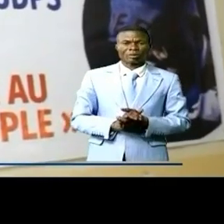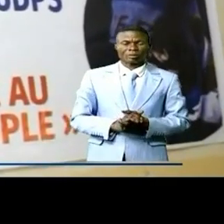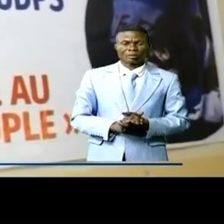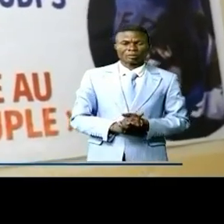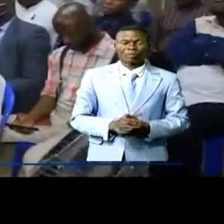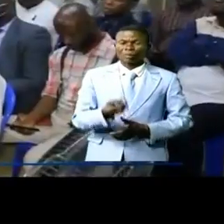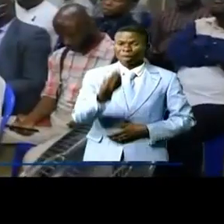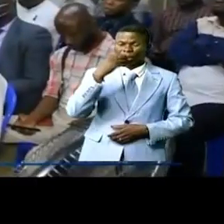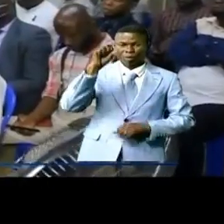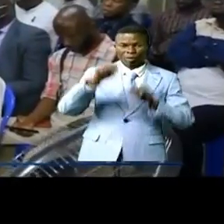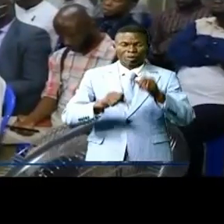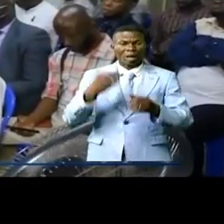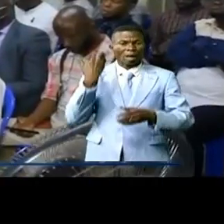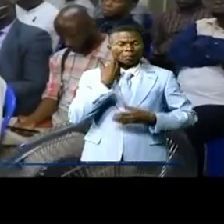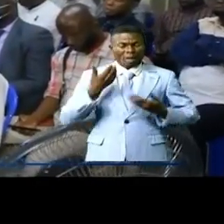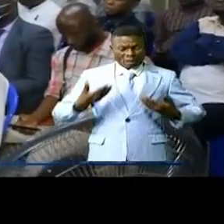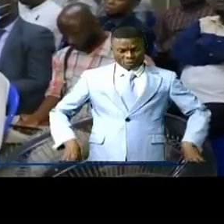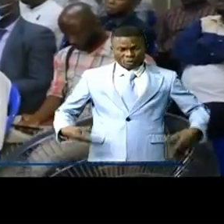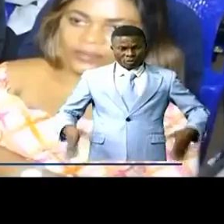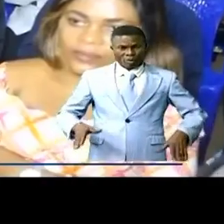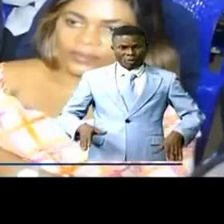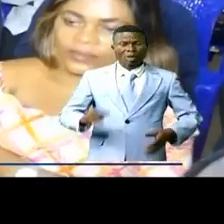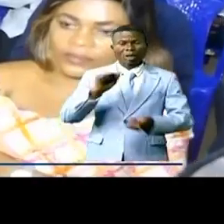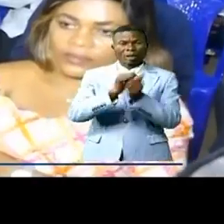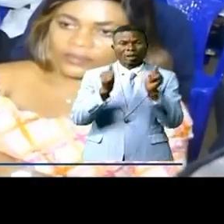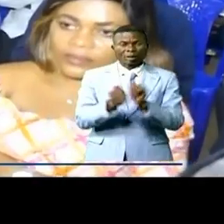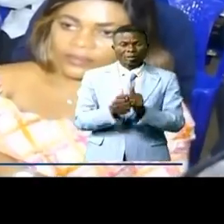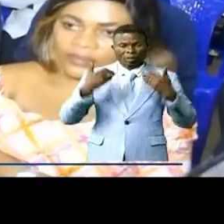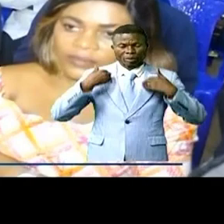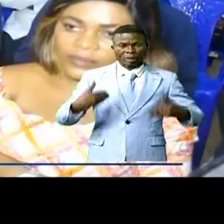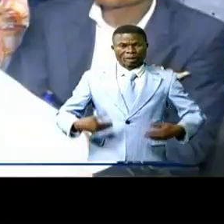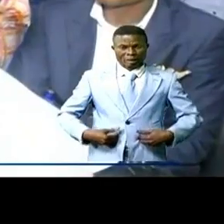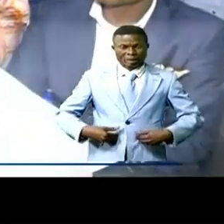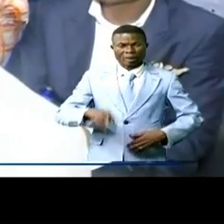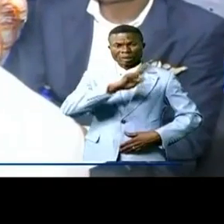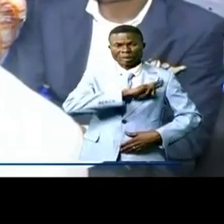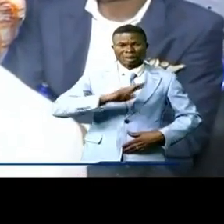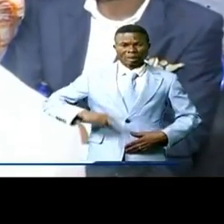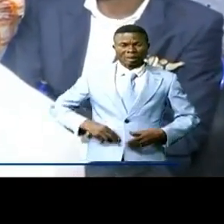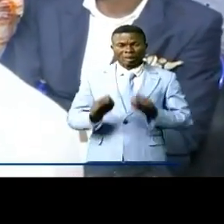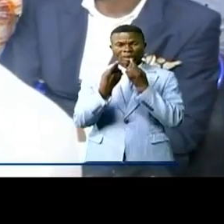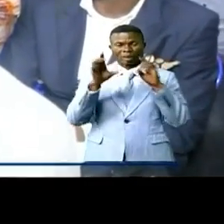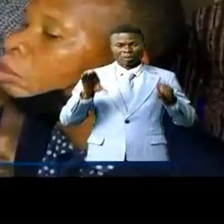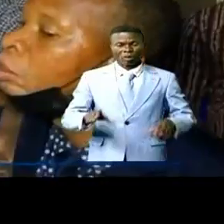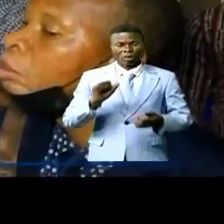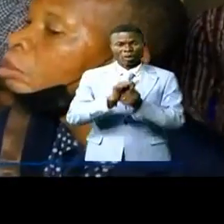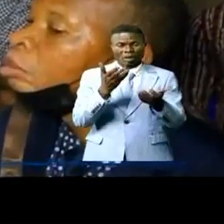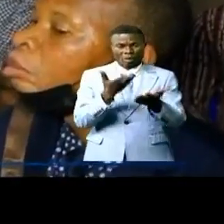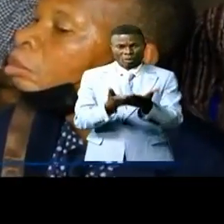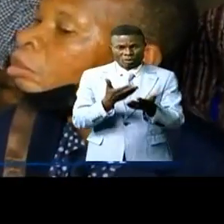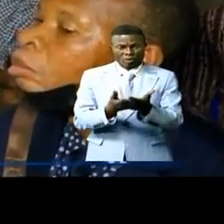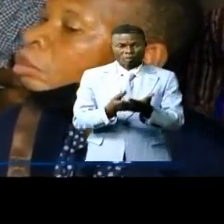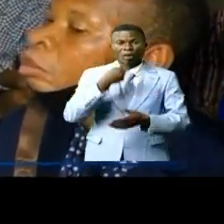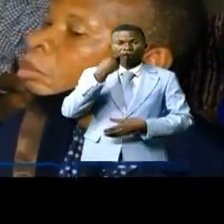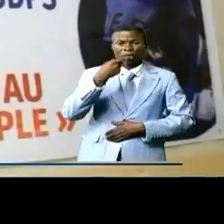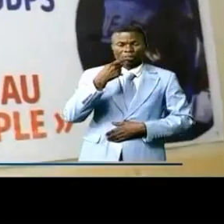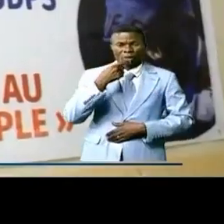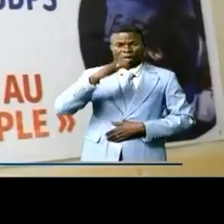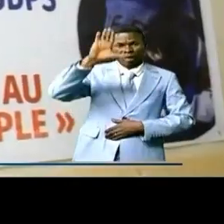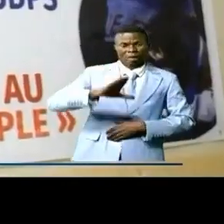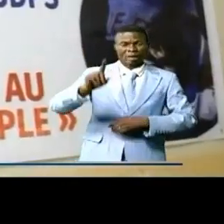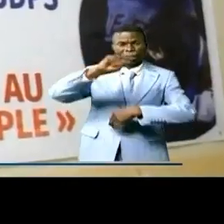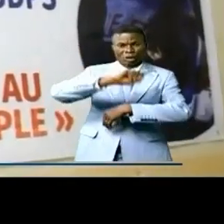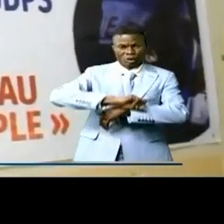et les gab et font partie des problèmes de santé publique en république démocratique du congo cette question était au centre de la 5e journée